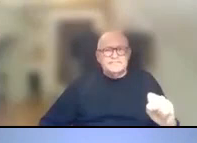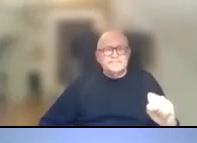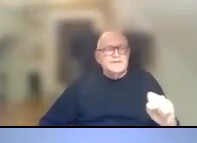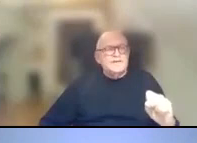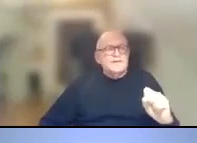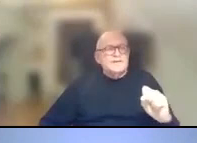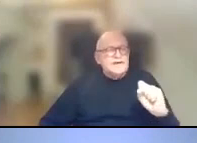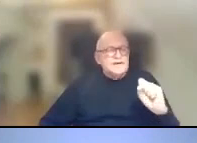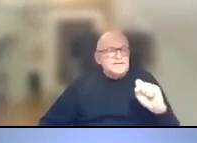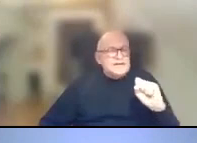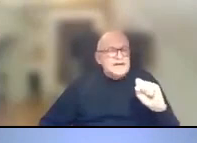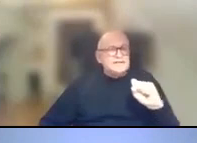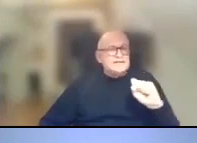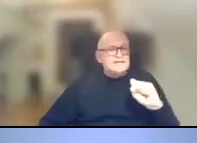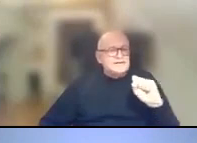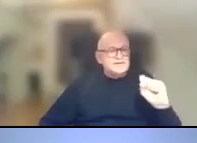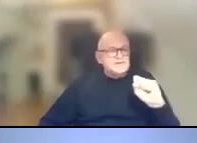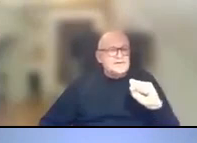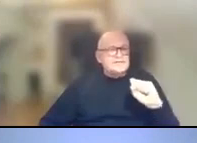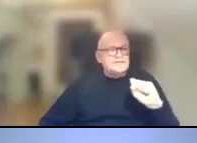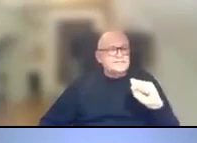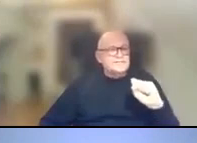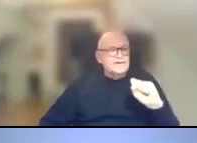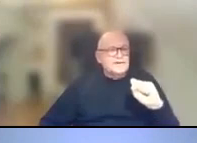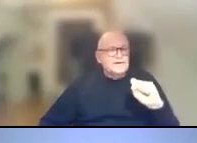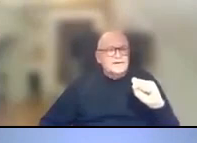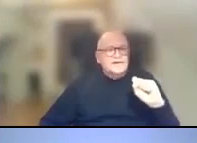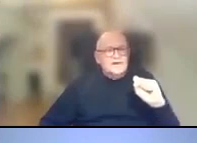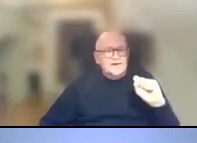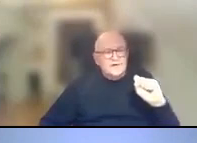H., der etwas anderes sagt, dazu später.